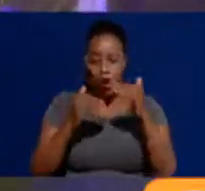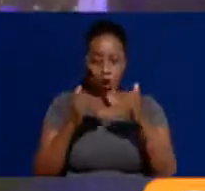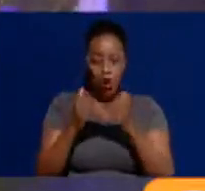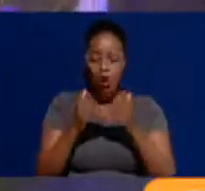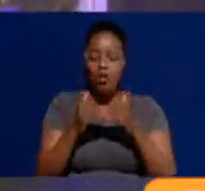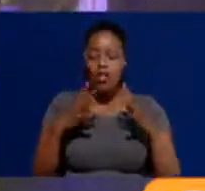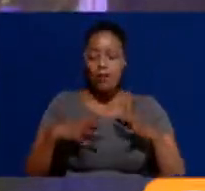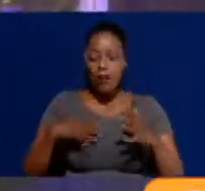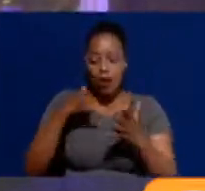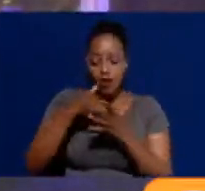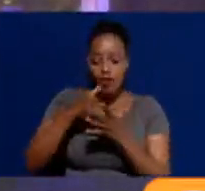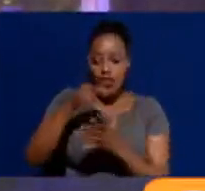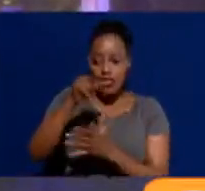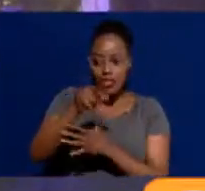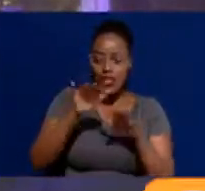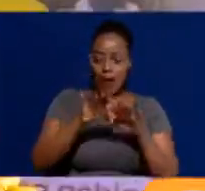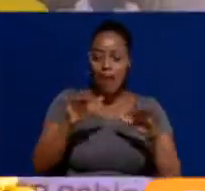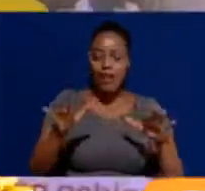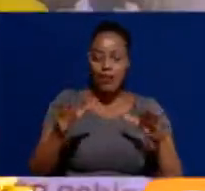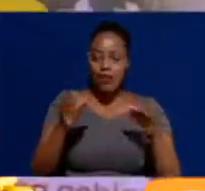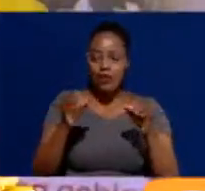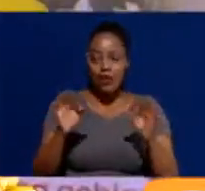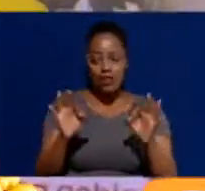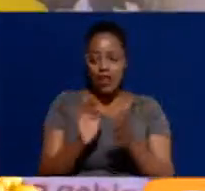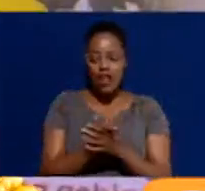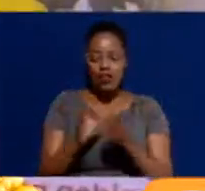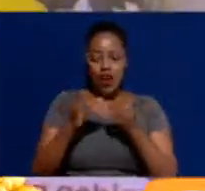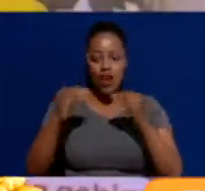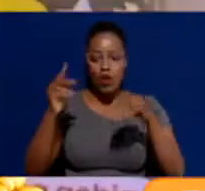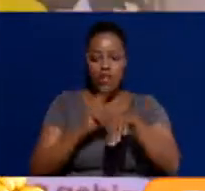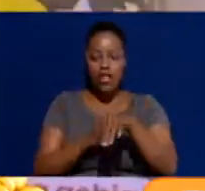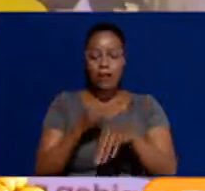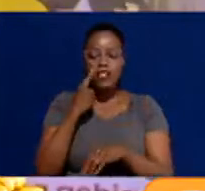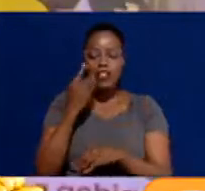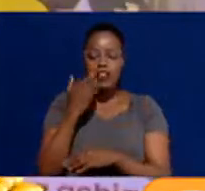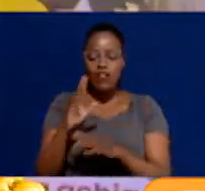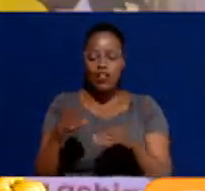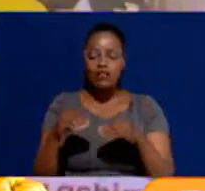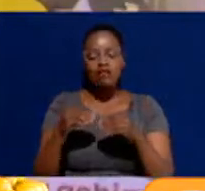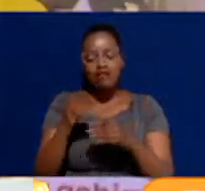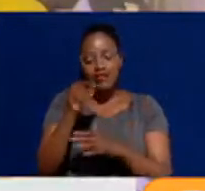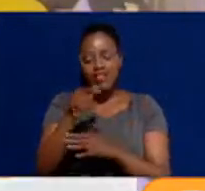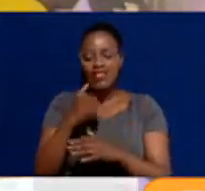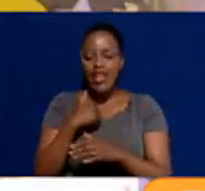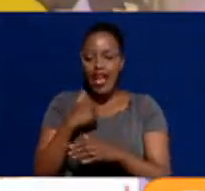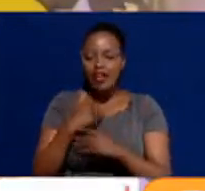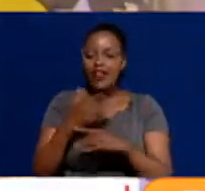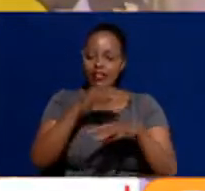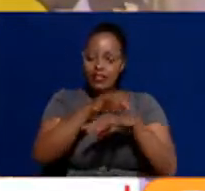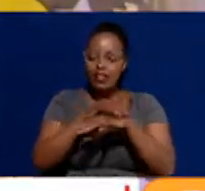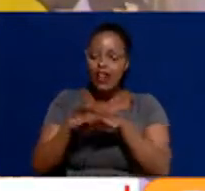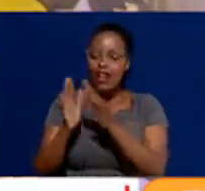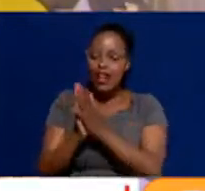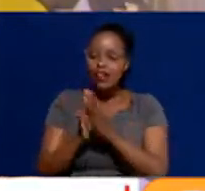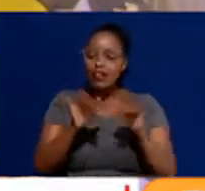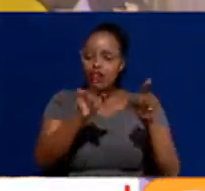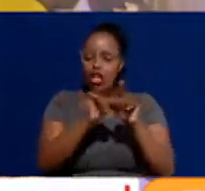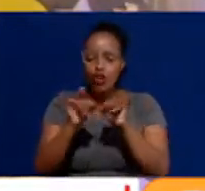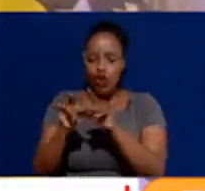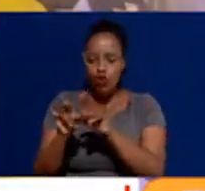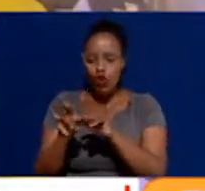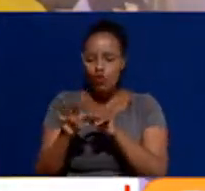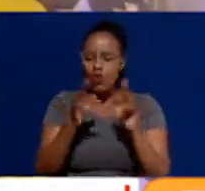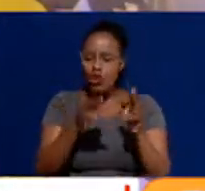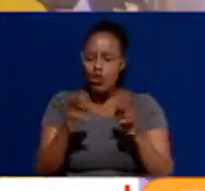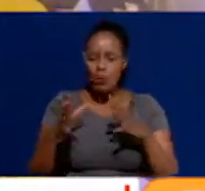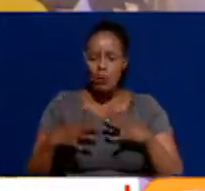the market, we have a unique offering. Insurance for a long time has been seen as something very unreachable or not for the common monaichi, but the